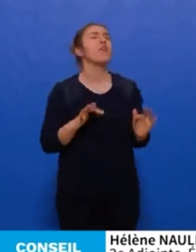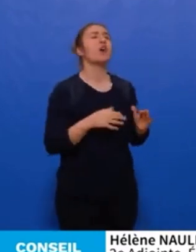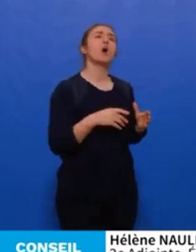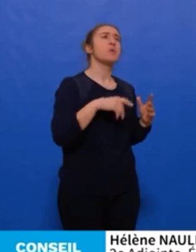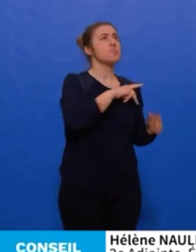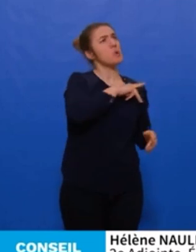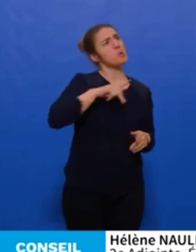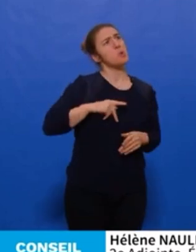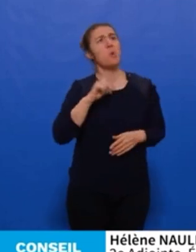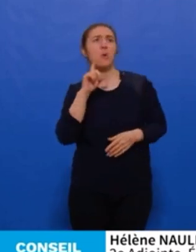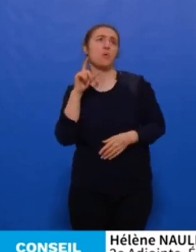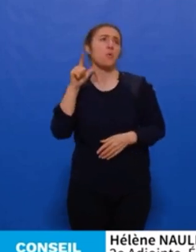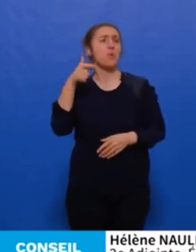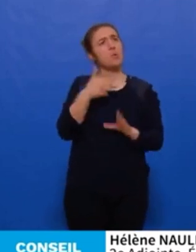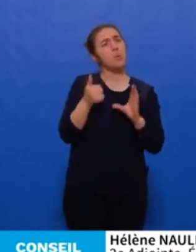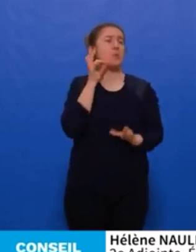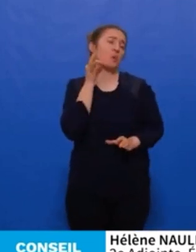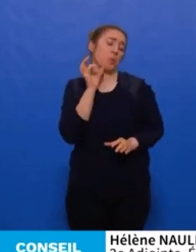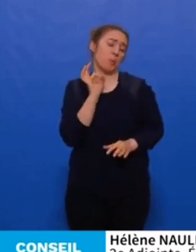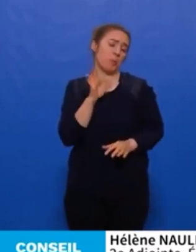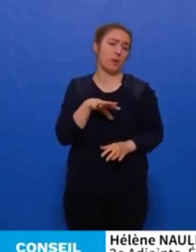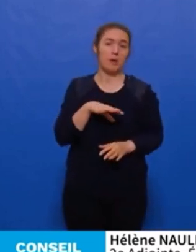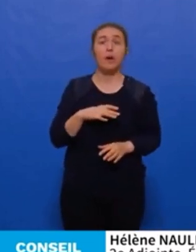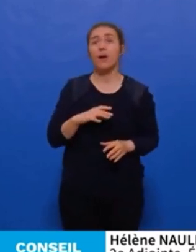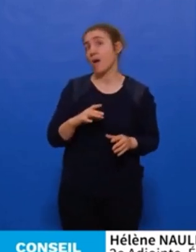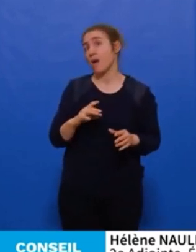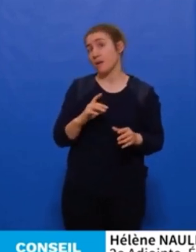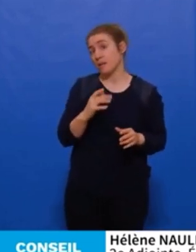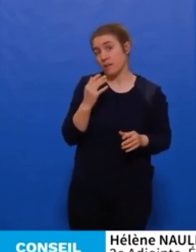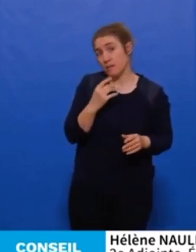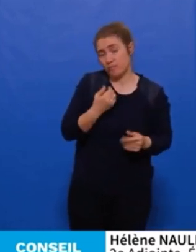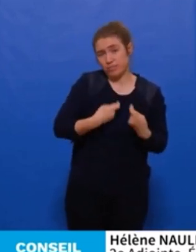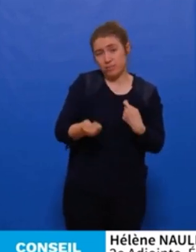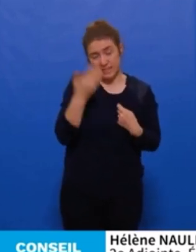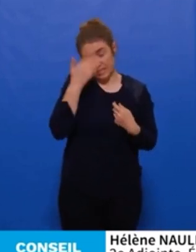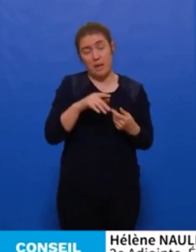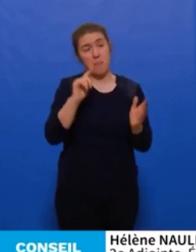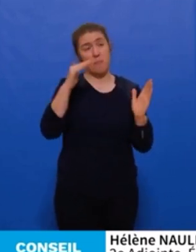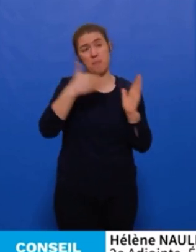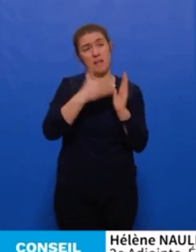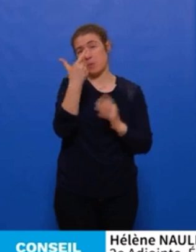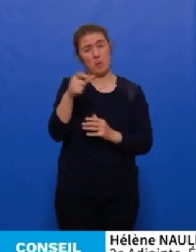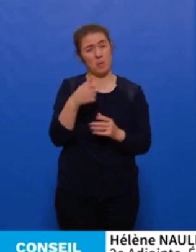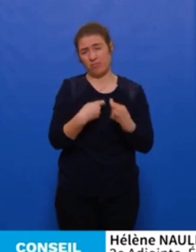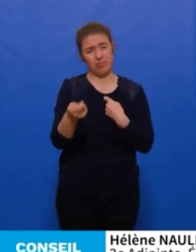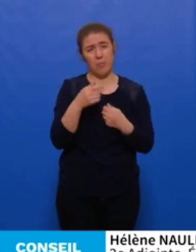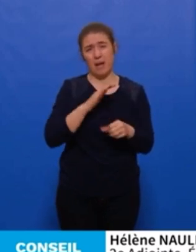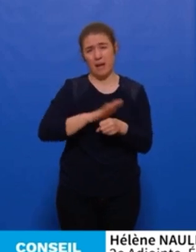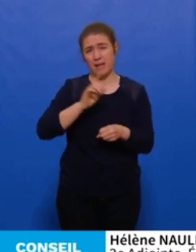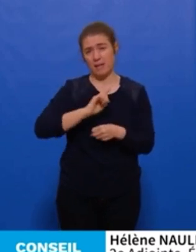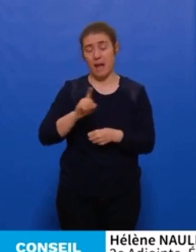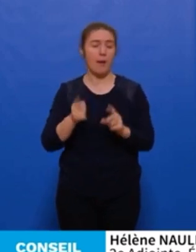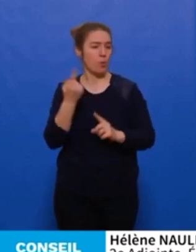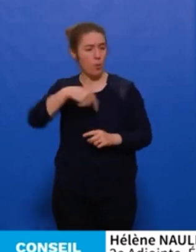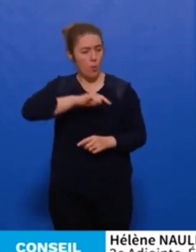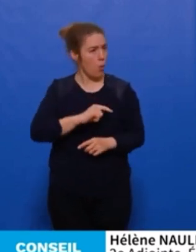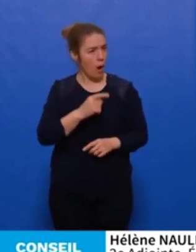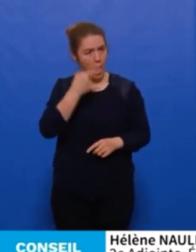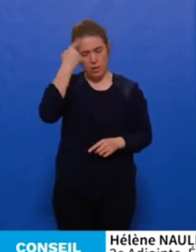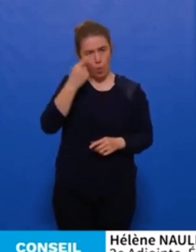non, Monsieur Mounir Bellamiti, ce ne sera pas 1 200 € et tout le monde le sait. Il y a un moment, un peu d'honnêteté intellectuelle, un